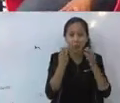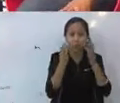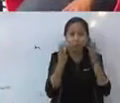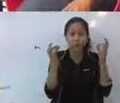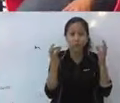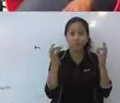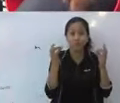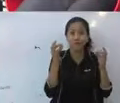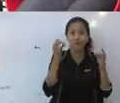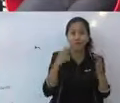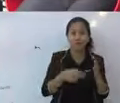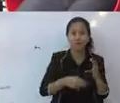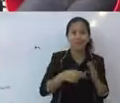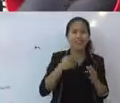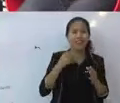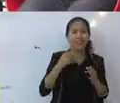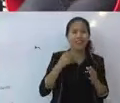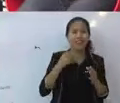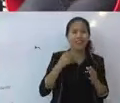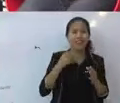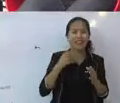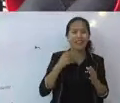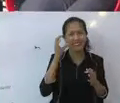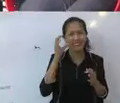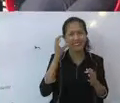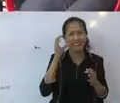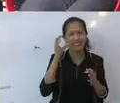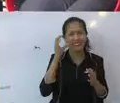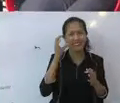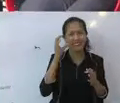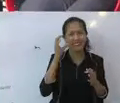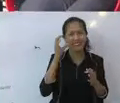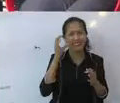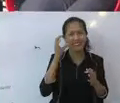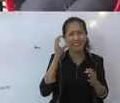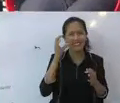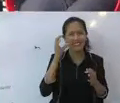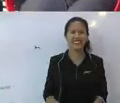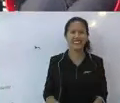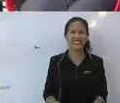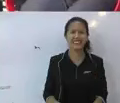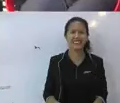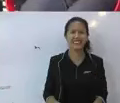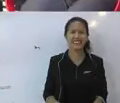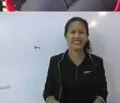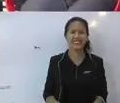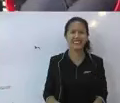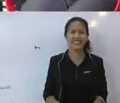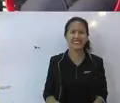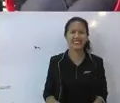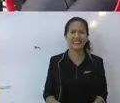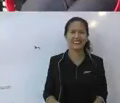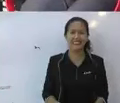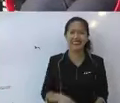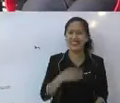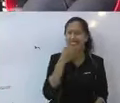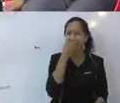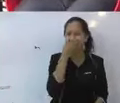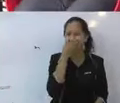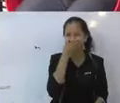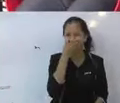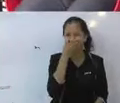sumagi. Mas conscious pa yung isa. Oo. Hiyang-hiya din nga daw si Sir Rumir, eh. Hindi nga daw nga niya naisip yung mga ganung klaseng